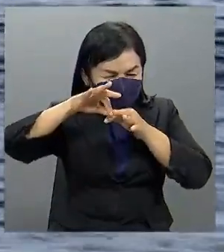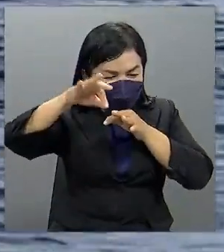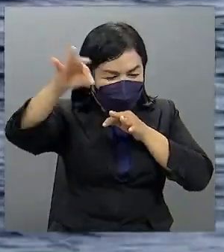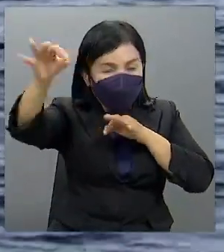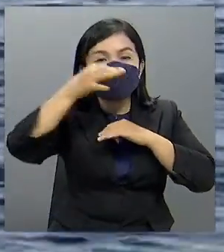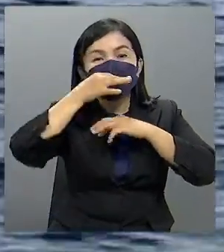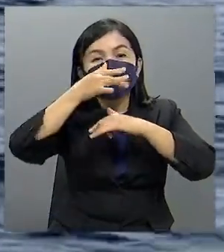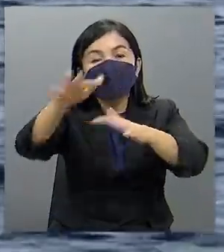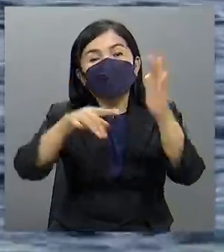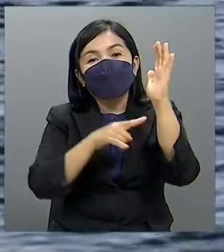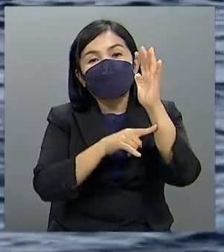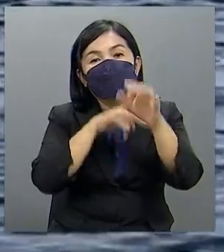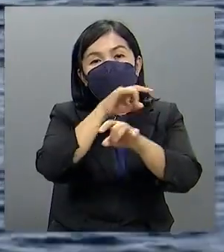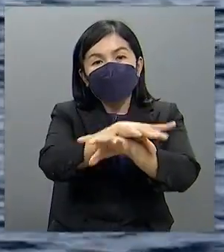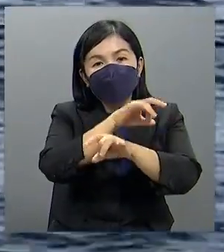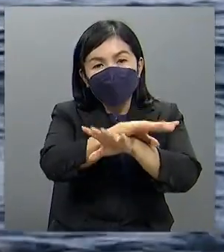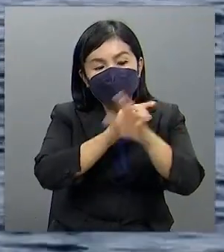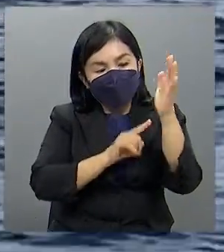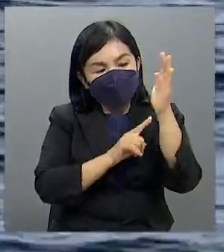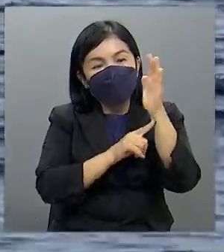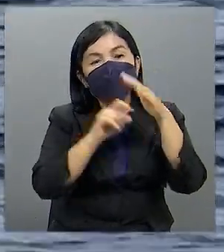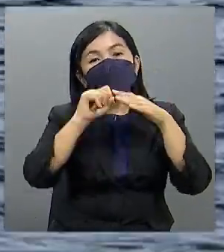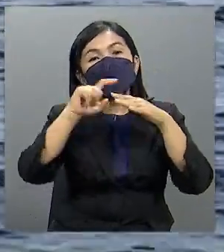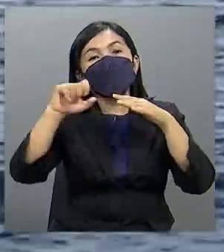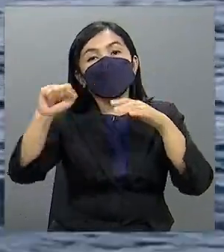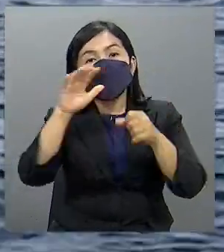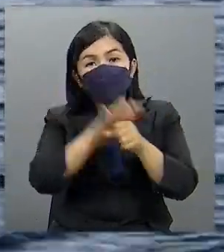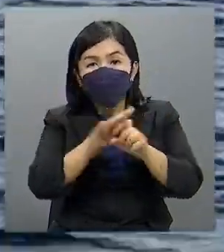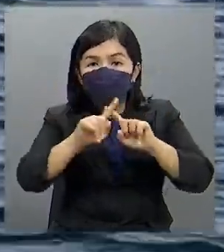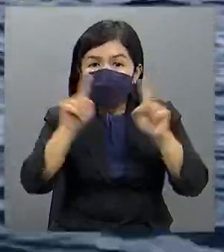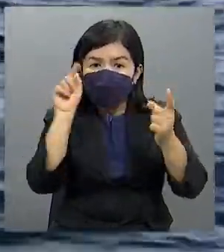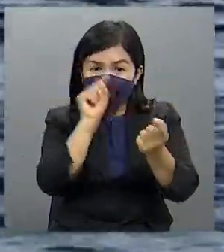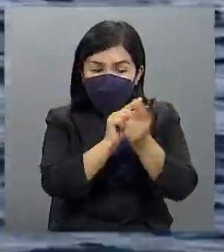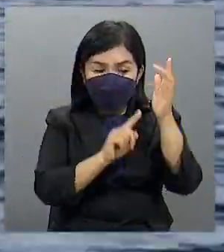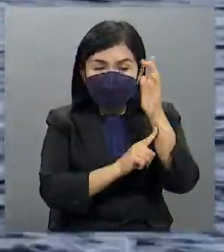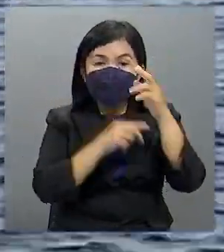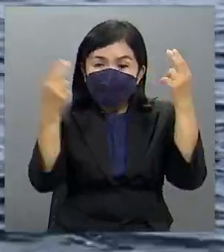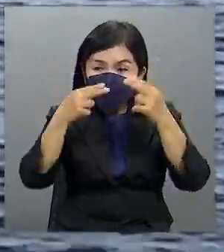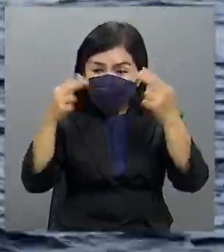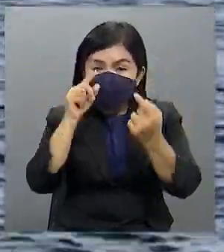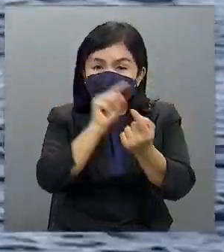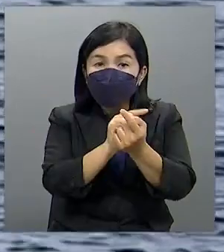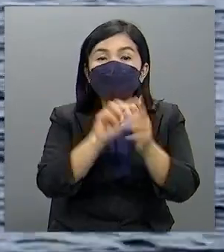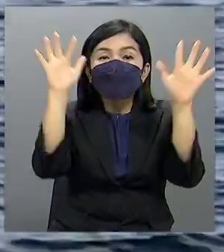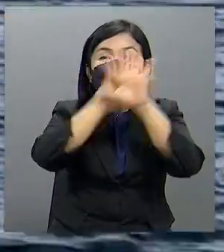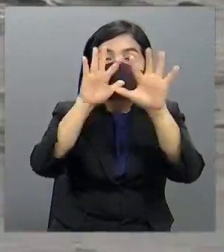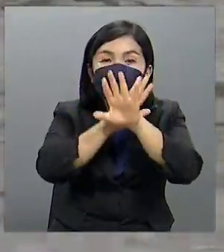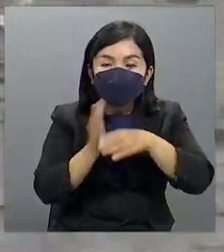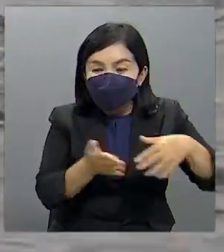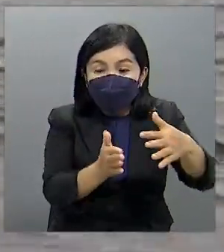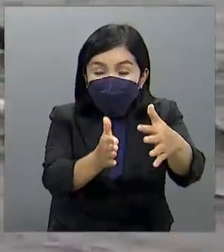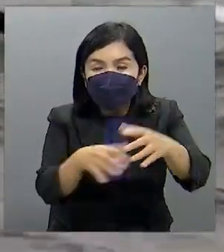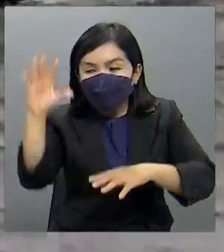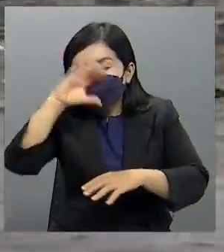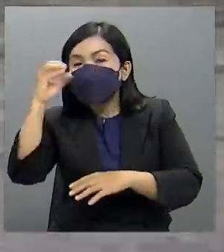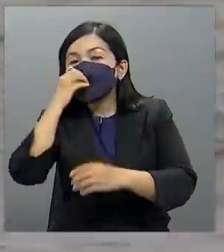มุทรสาครเท่านั้นค่ะชาวประมงบอกว่าที่ปากอ่าวแม่กลองมีความอุดมสมบูรณ์มากขึ้นบรูด้าก็เข้ามาหากิน